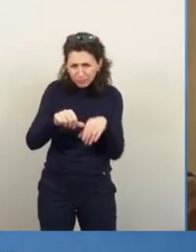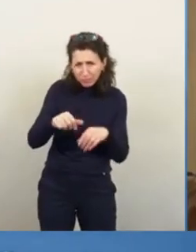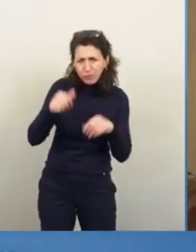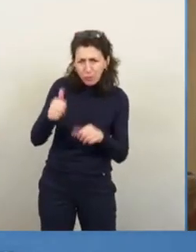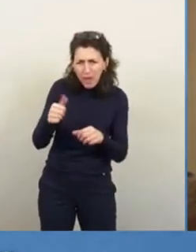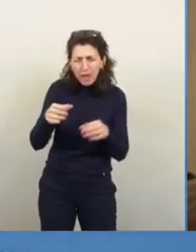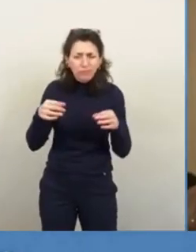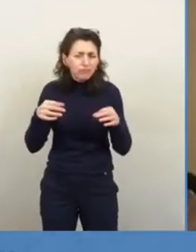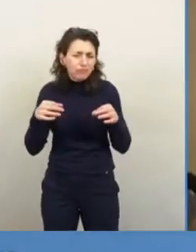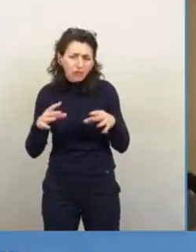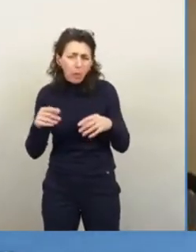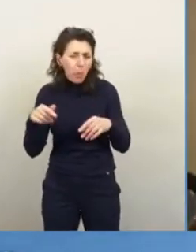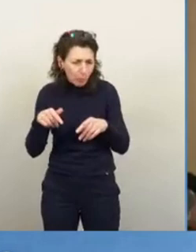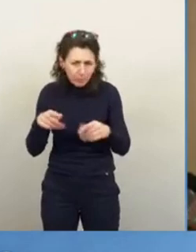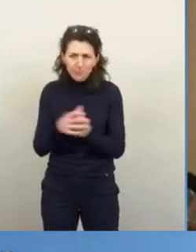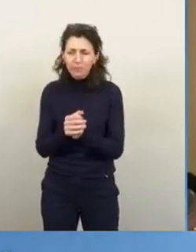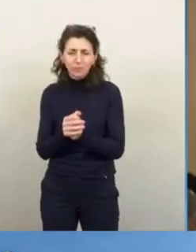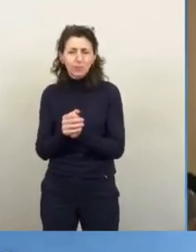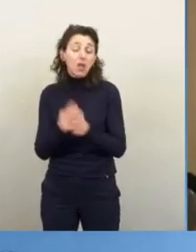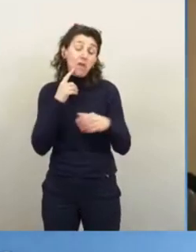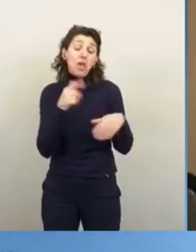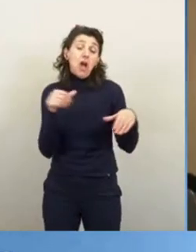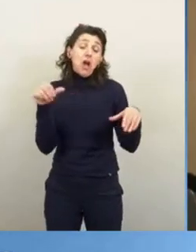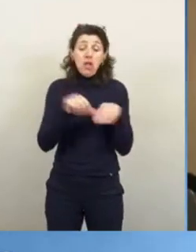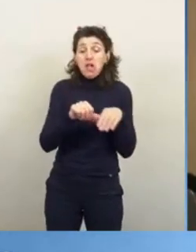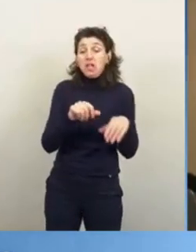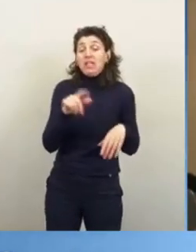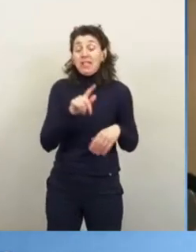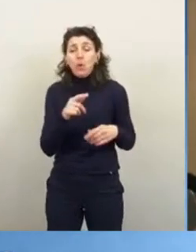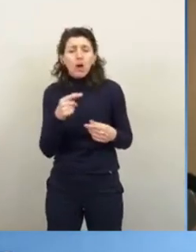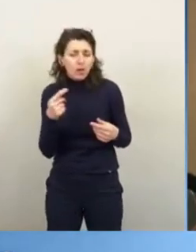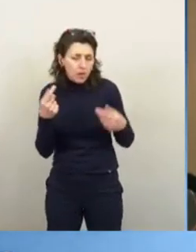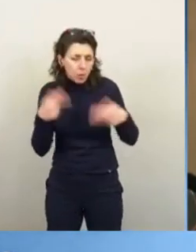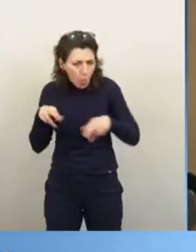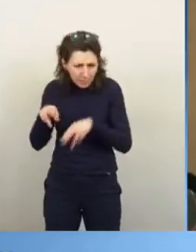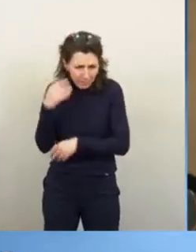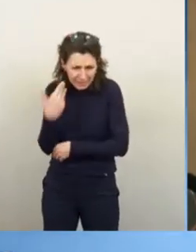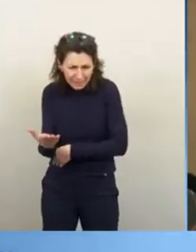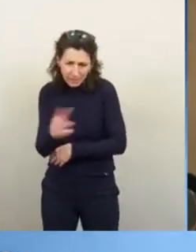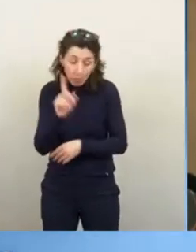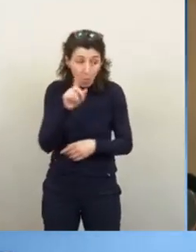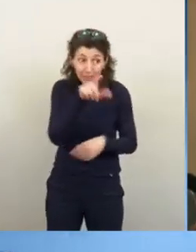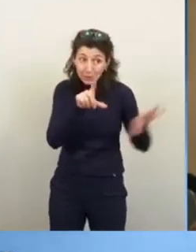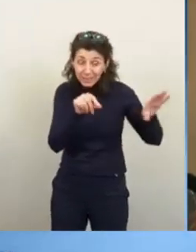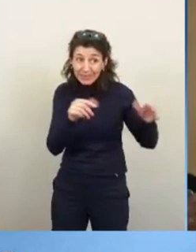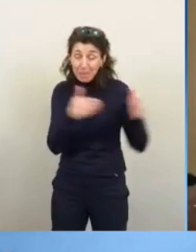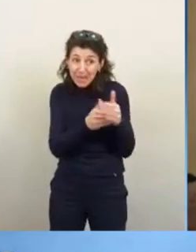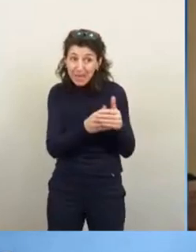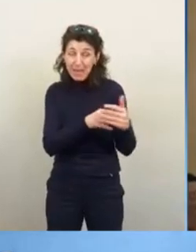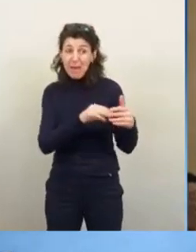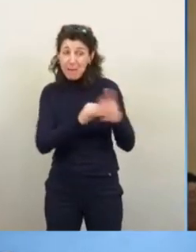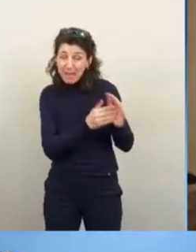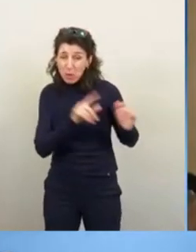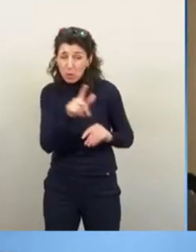et je parle pas du gasoil Leroux non routier puisque vous achetez 70 000 m3 de gasoil non routier c'est-à-dire 70 millions